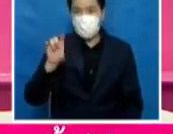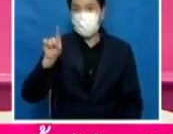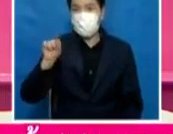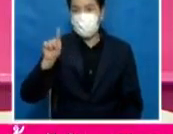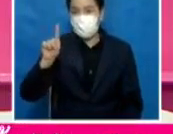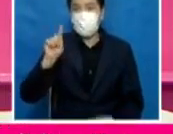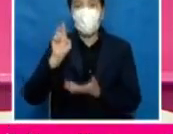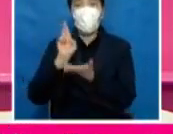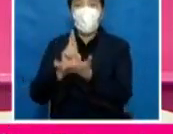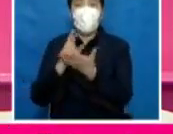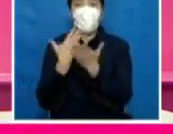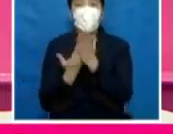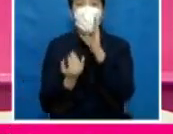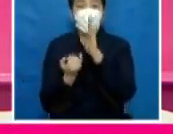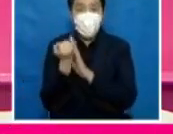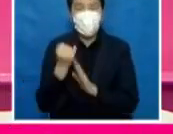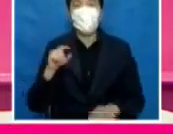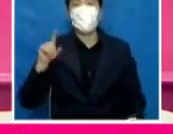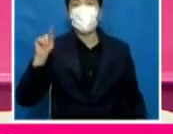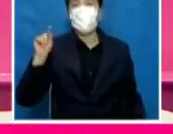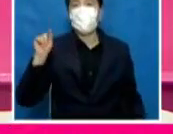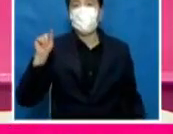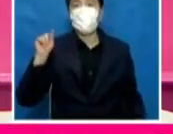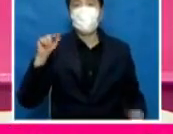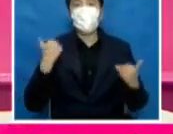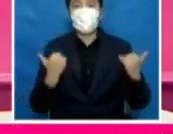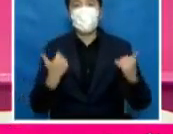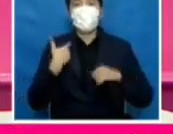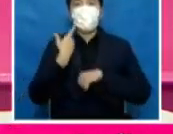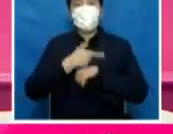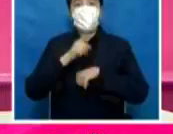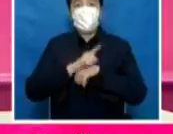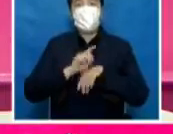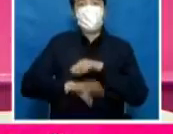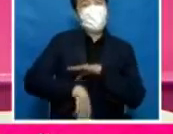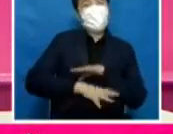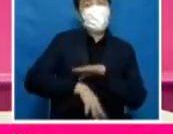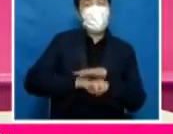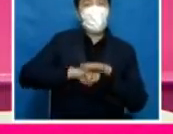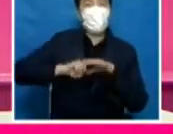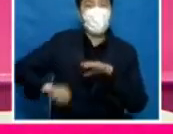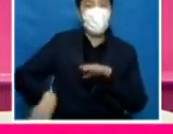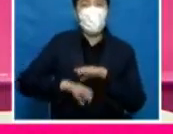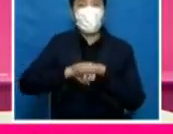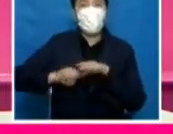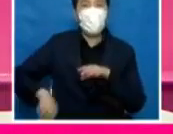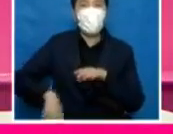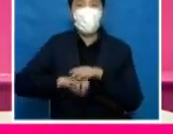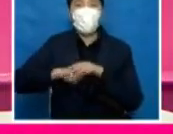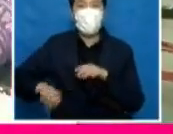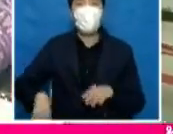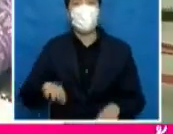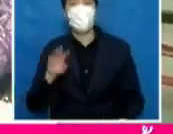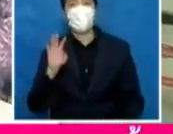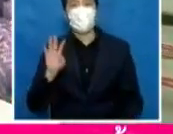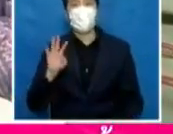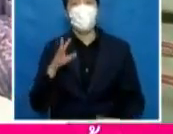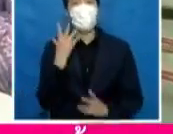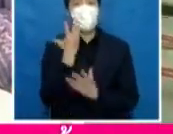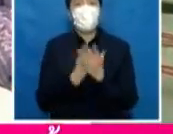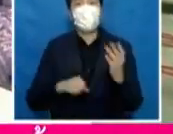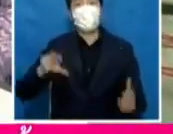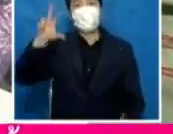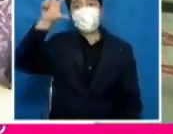49,721 อันดับอันดับละ20บาทซึ่งประธานกรรมการจะสุ่มจับลูกบอลพลาสติกแสดงหลักออก4หลักและใช้หลัก